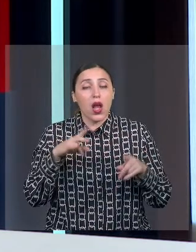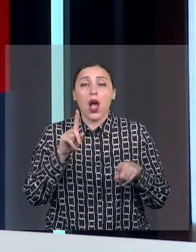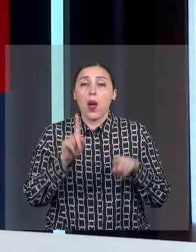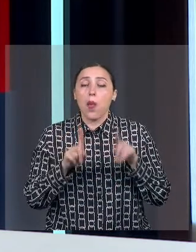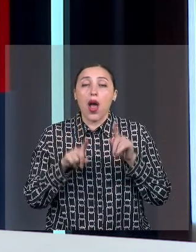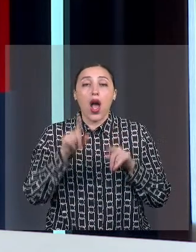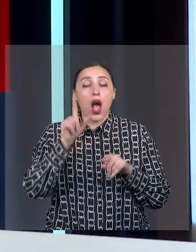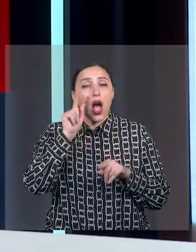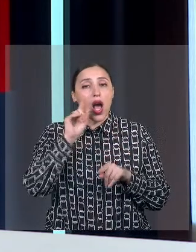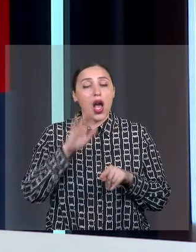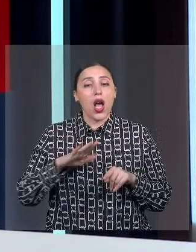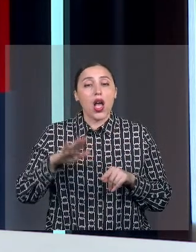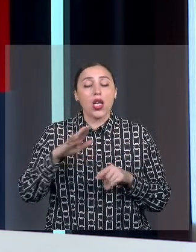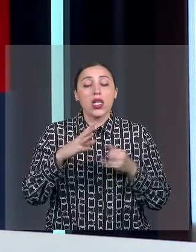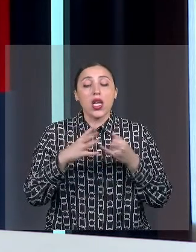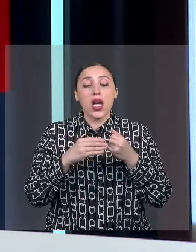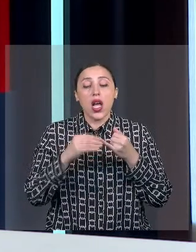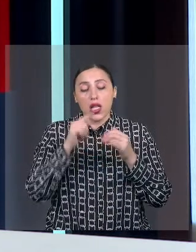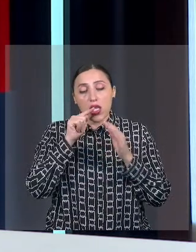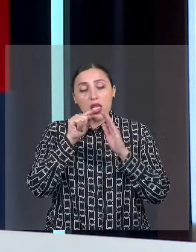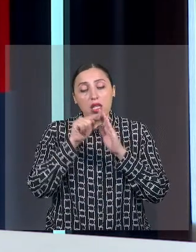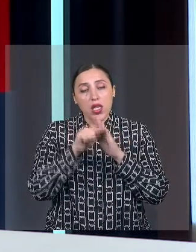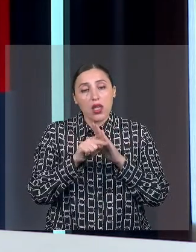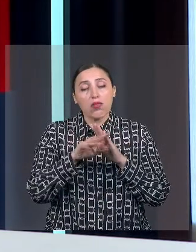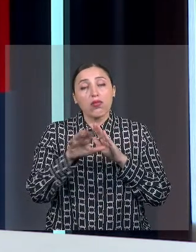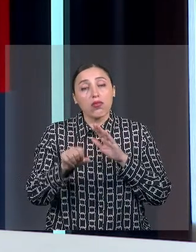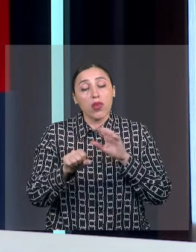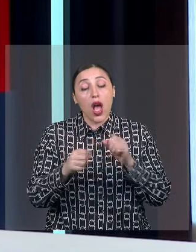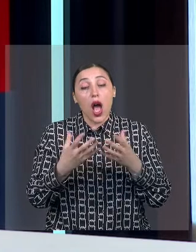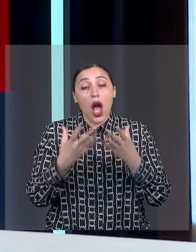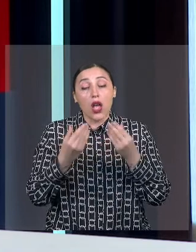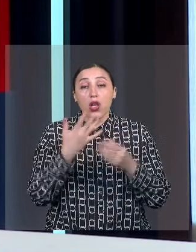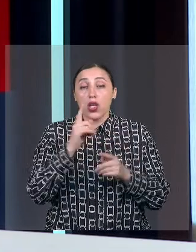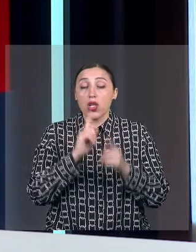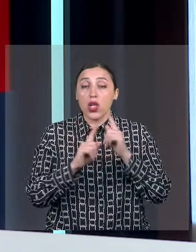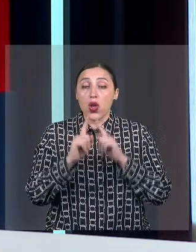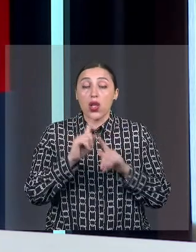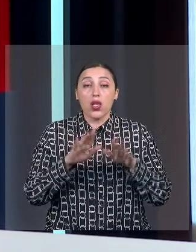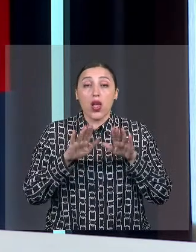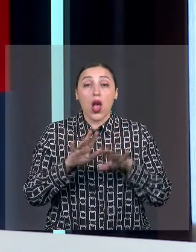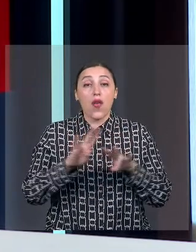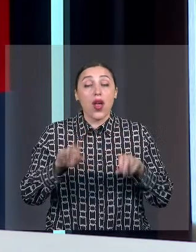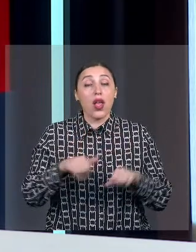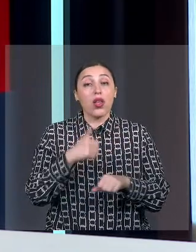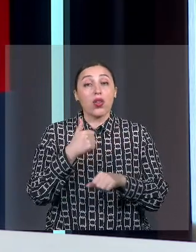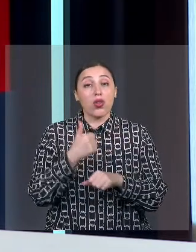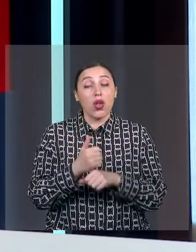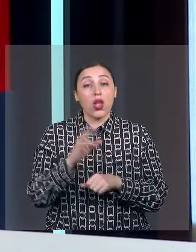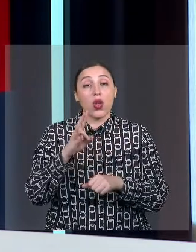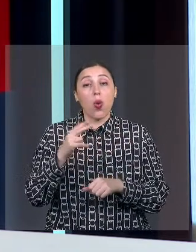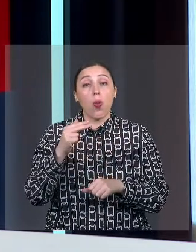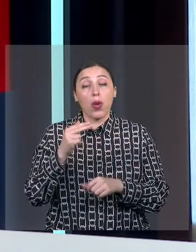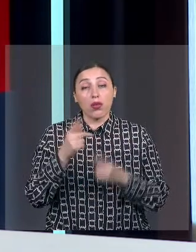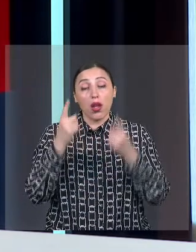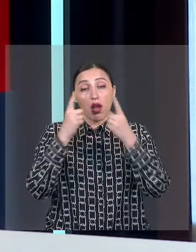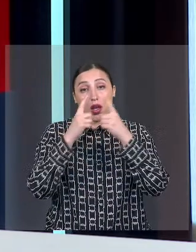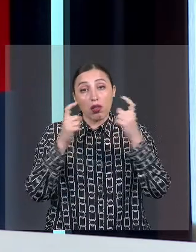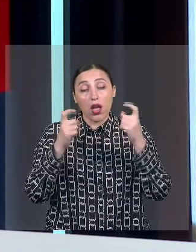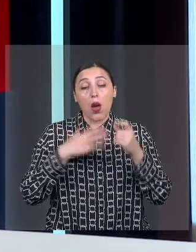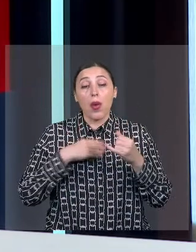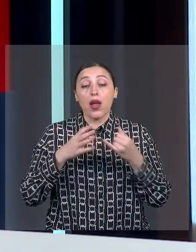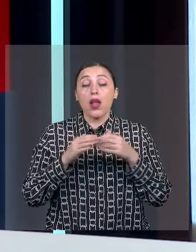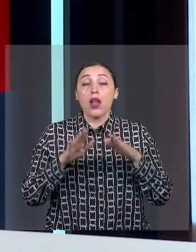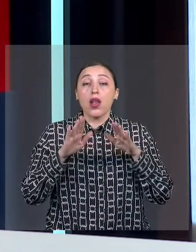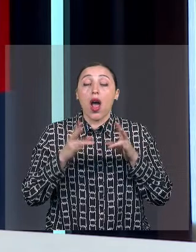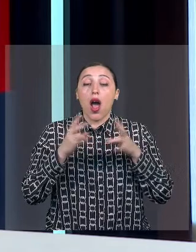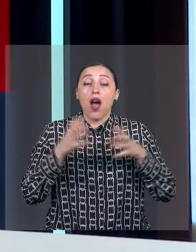պարբերաբար Հայաստանի ինքնիշխան տարածք ներխուժումների ֆոնին այսօր խորհրդարանում վարչապետ Փաշինյանը հայտարել է, որ մեր տարածաշրջանում